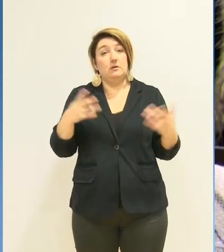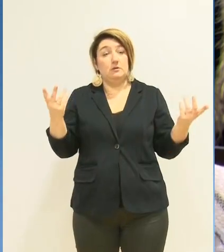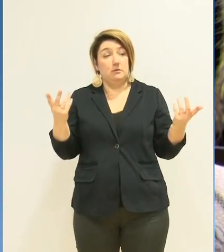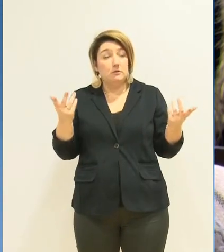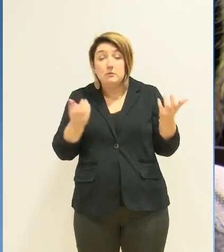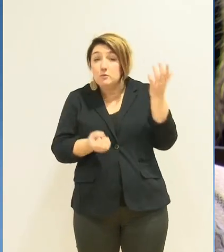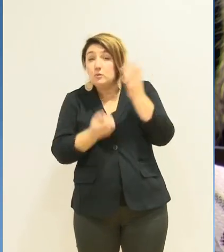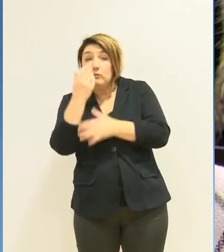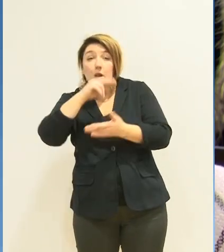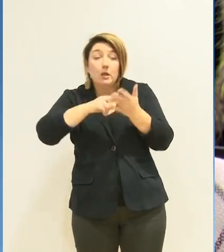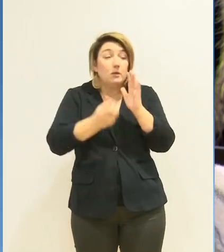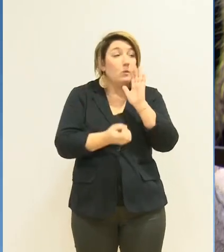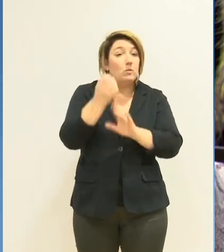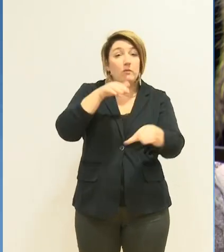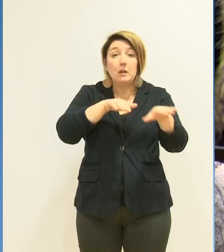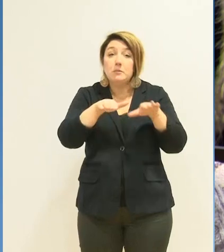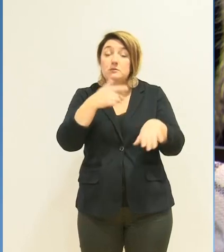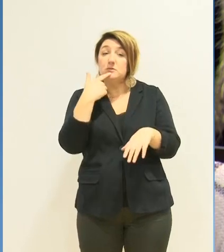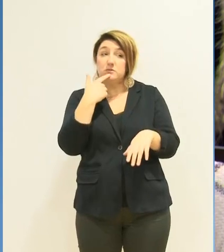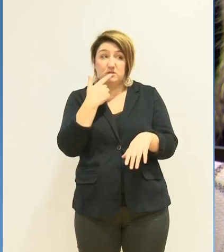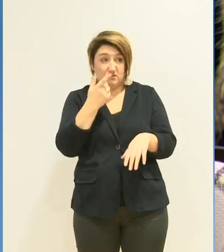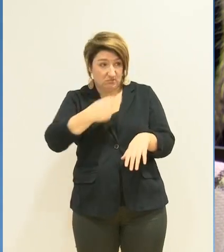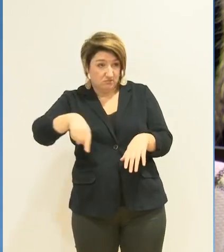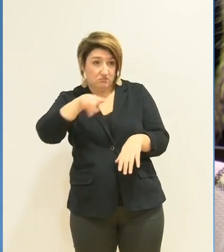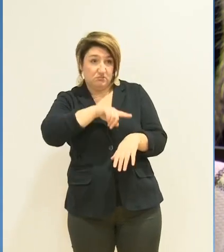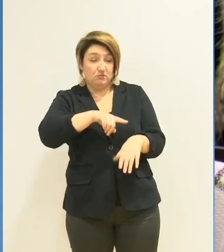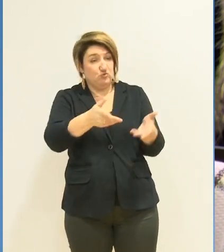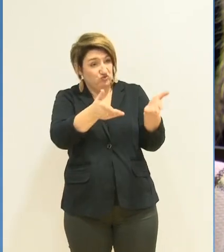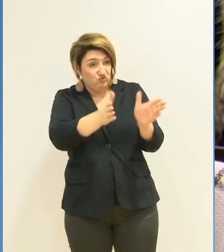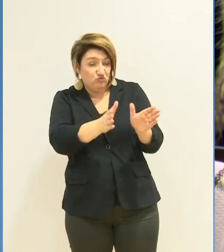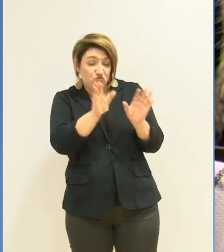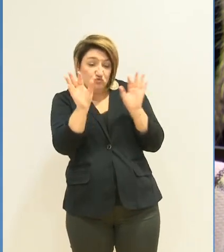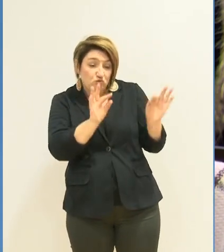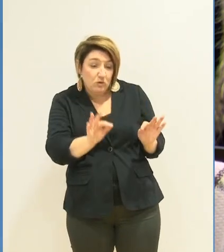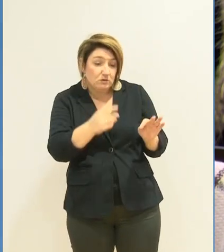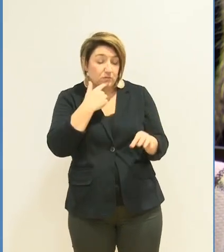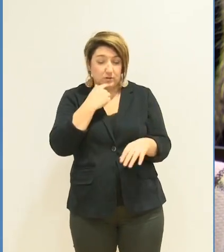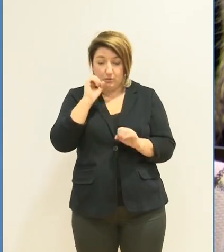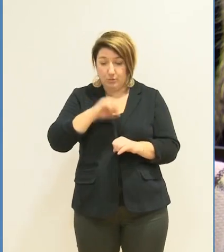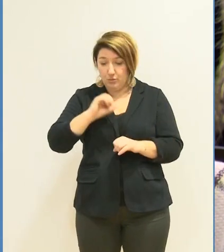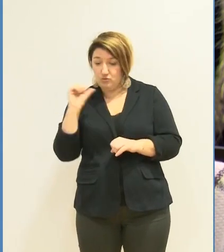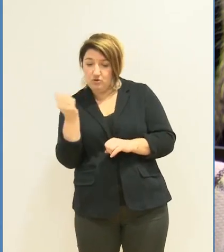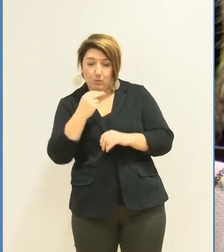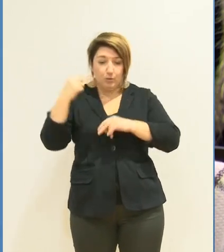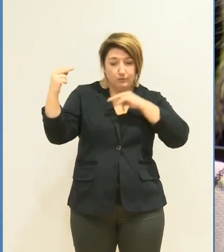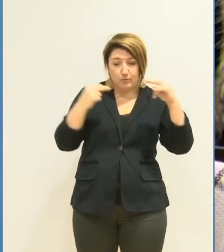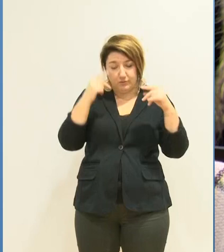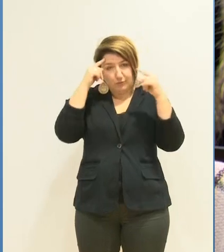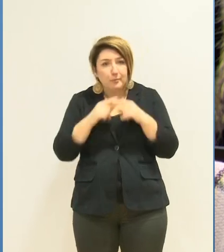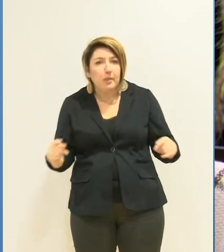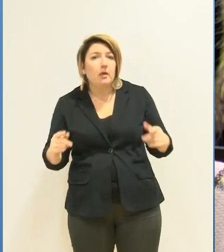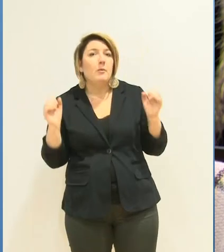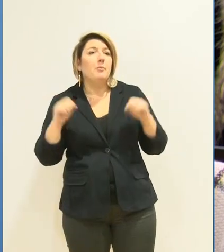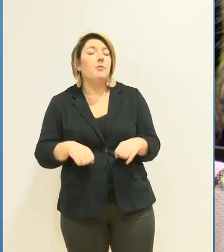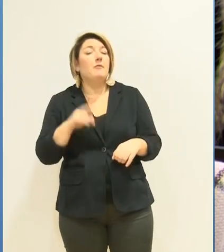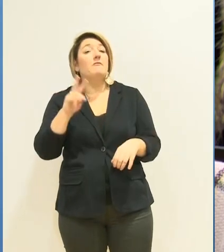cela relèverait donc d'un choix donc d'une confrontation entre différents partis pris possible or voilà que tout le texte introductif du